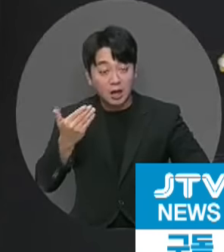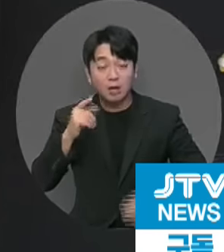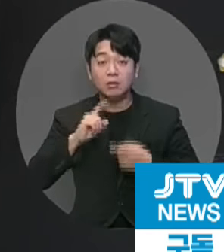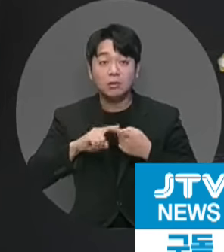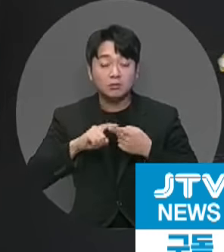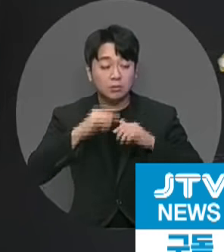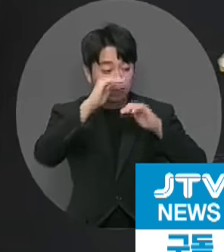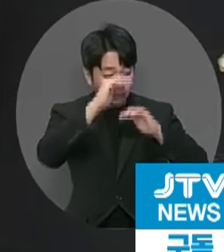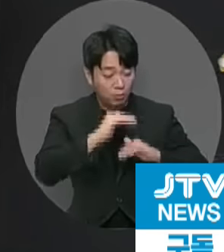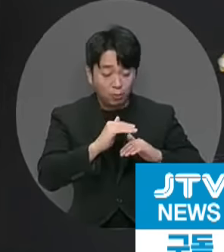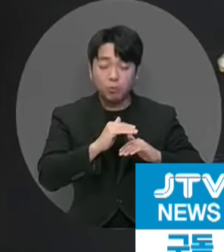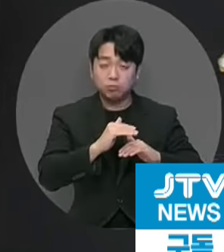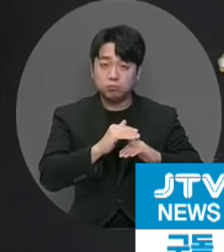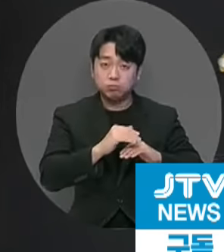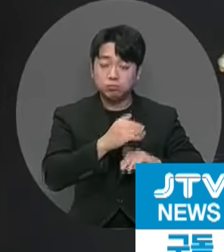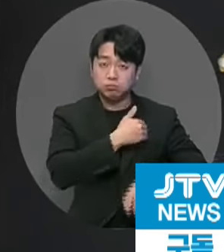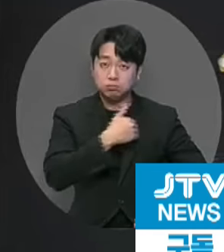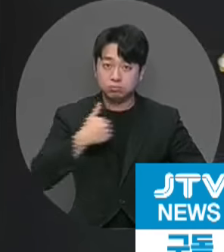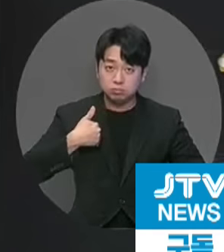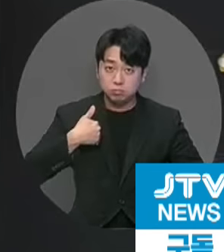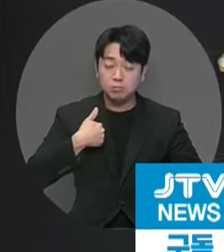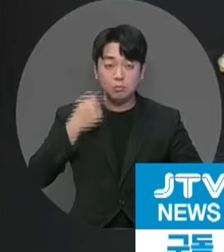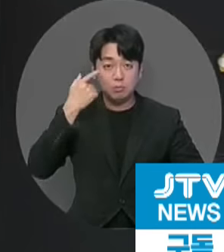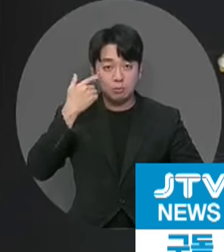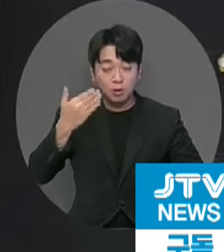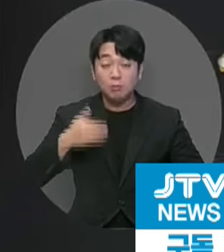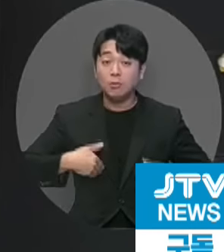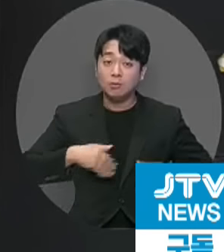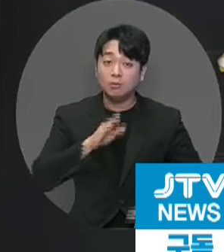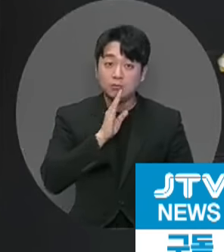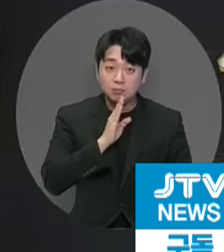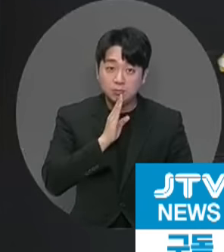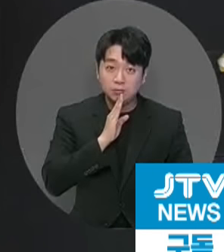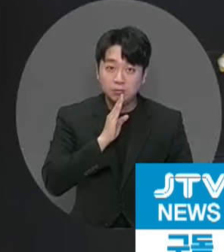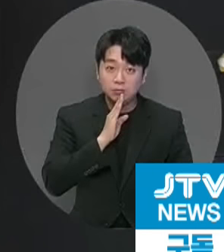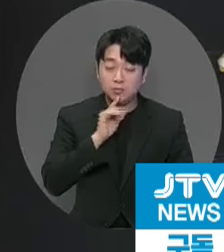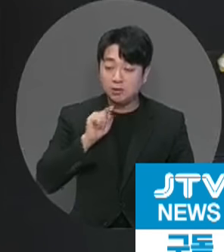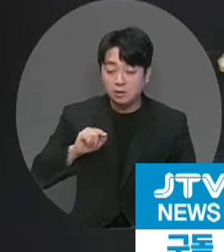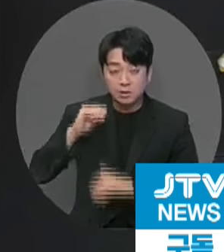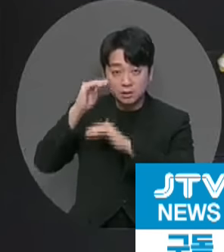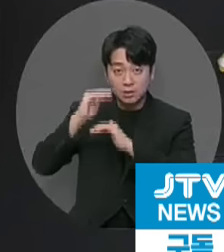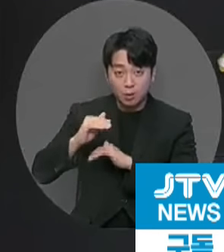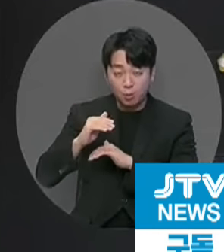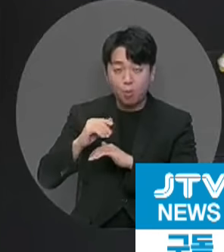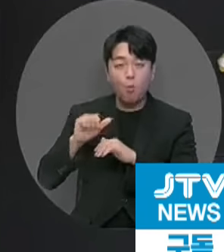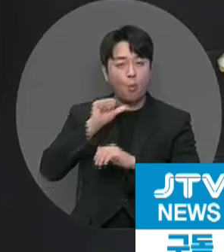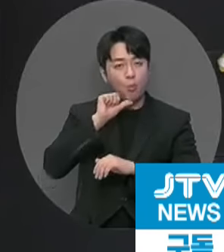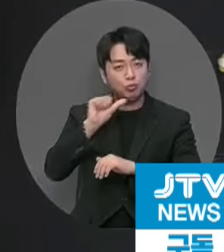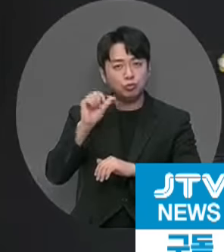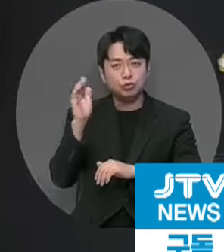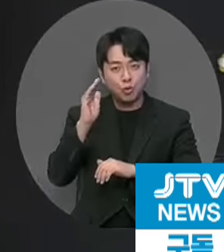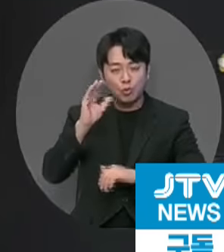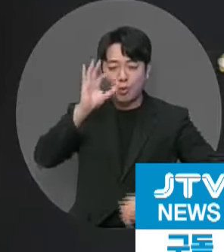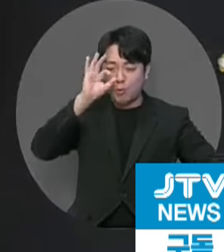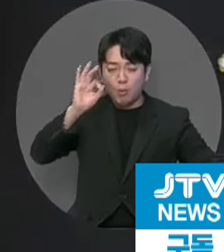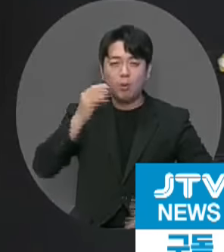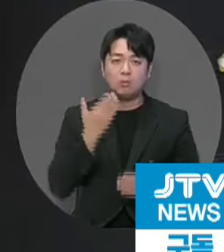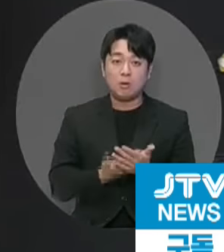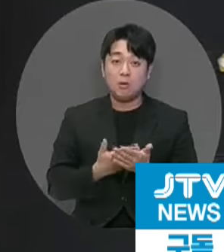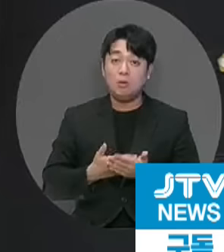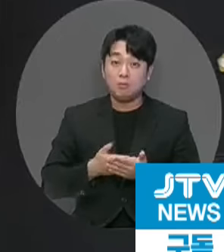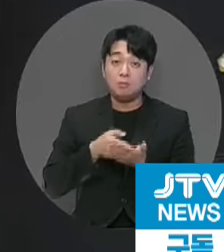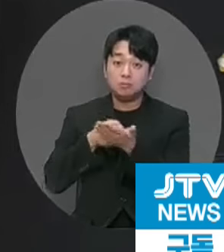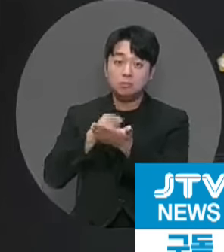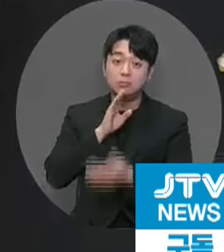제기라고 보이기 때문에 그 문제의 5분을 보자. 예, 이런 말씀을 드린 것이고요. 그 다음에